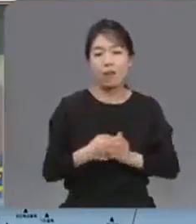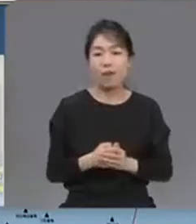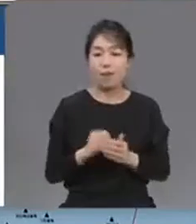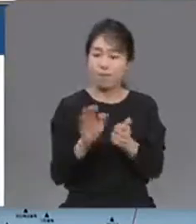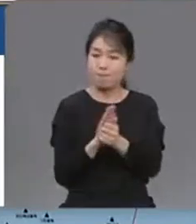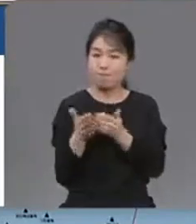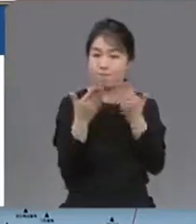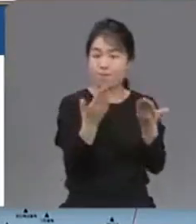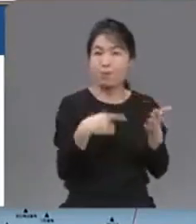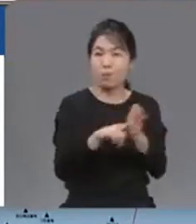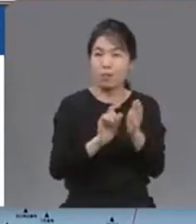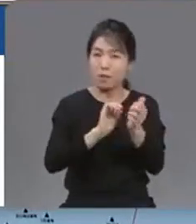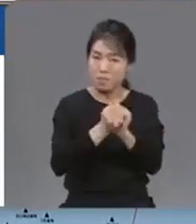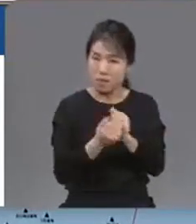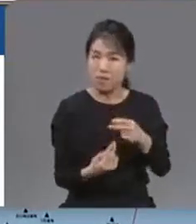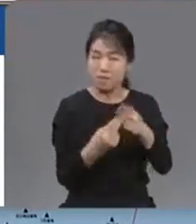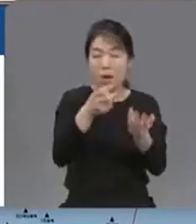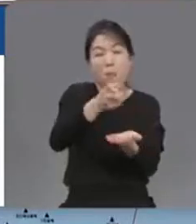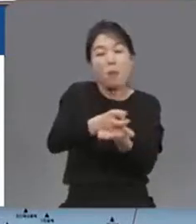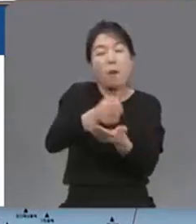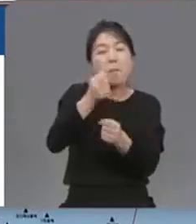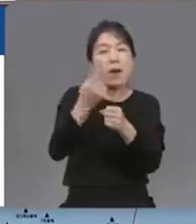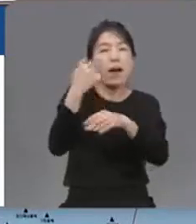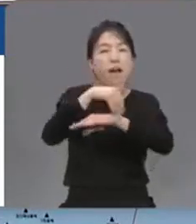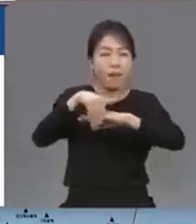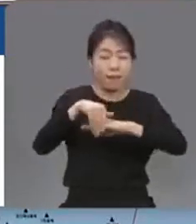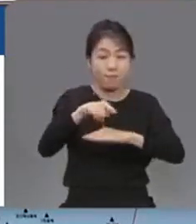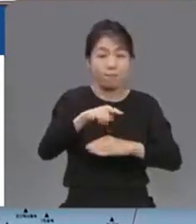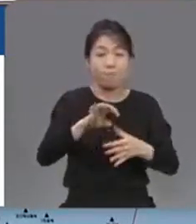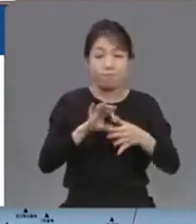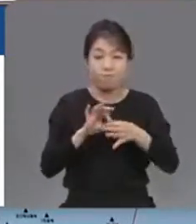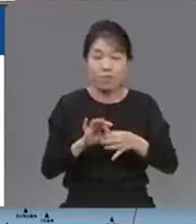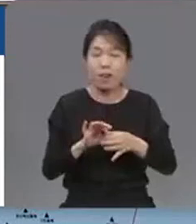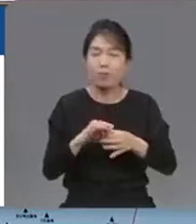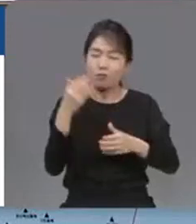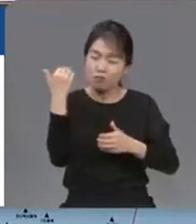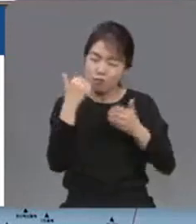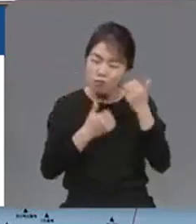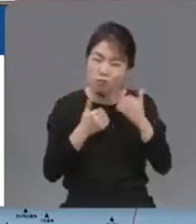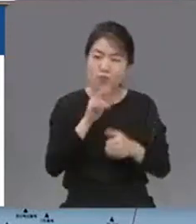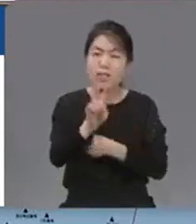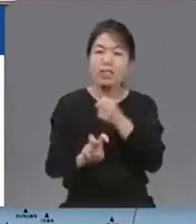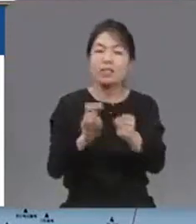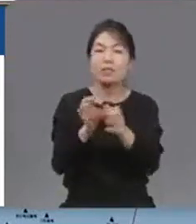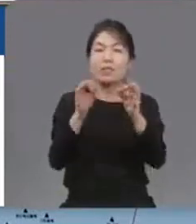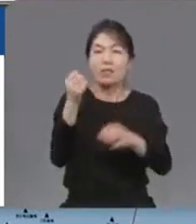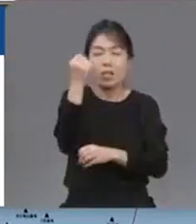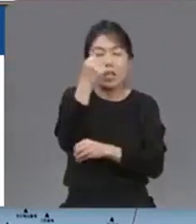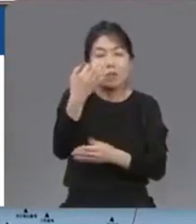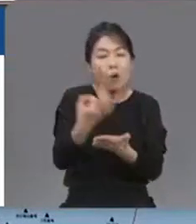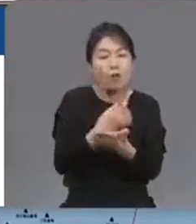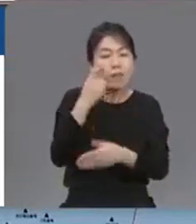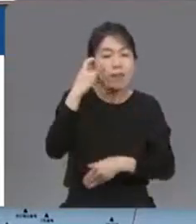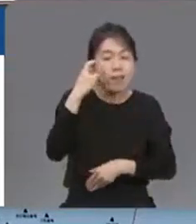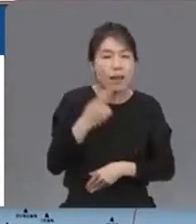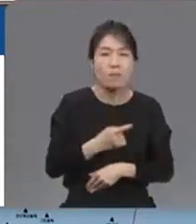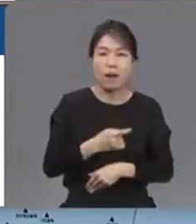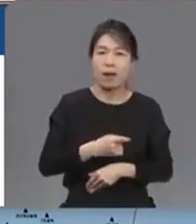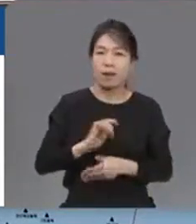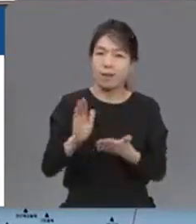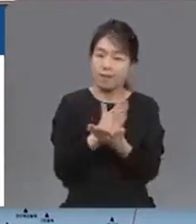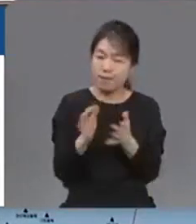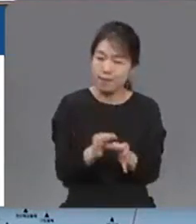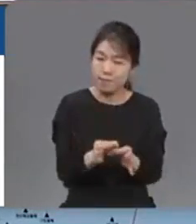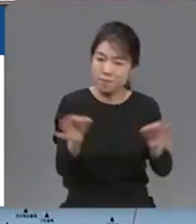누릴 수 있도록 펀드를 제도화하고자 합니다. 이를 통해서 남녀노소에게 20년간 기본소득 개념으로